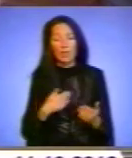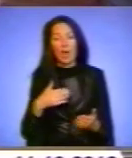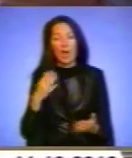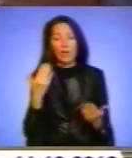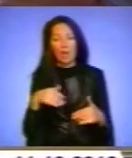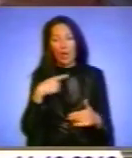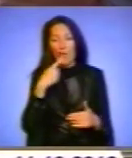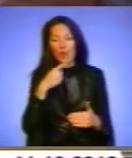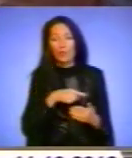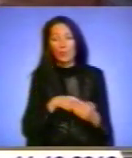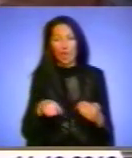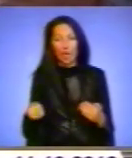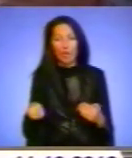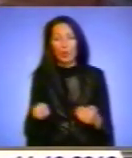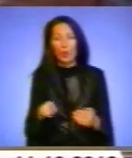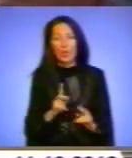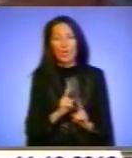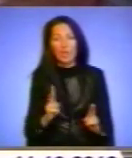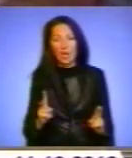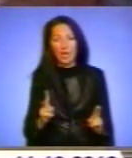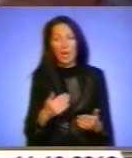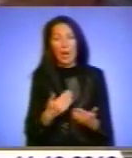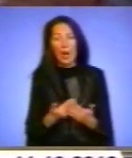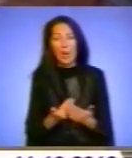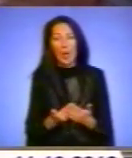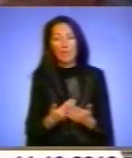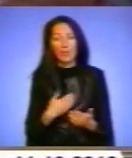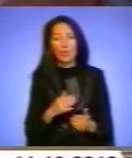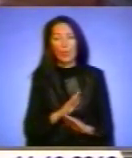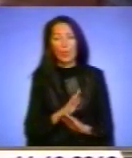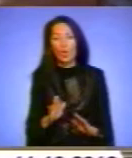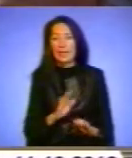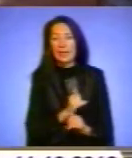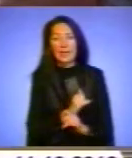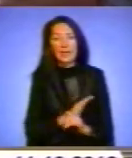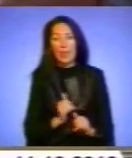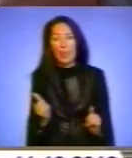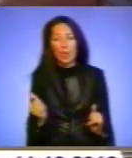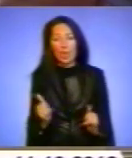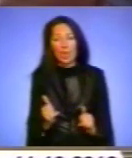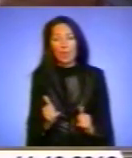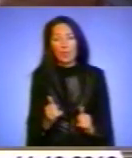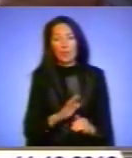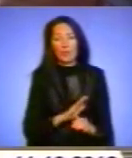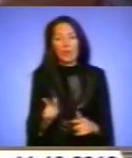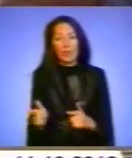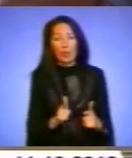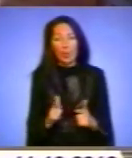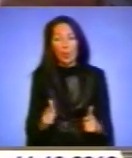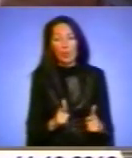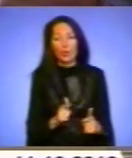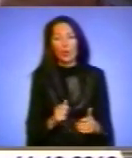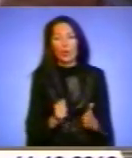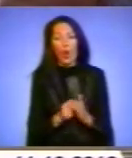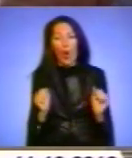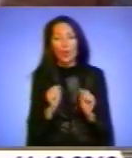і підкреслюю, ніяких майже у нас бути не повинно. Не підготовку до холодів